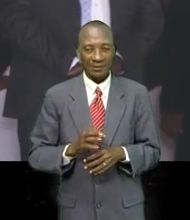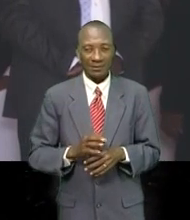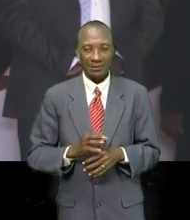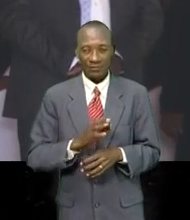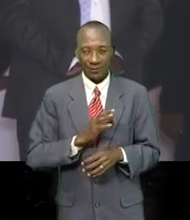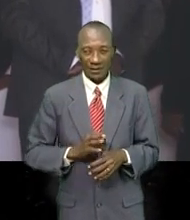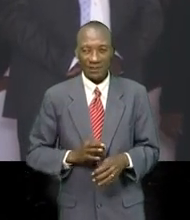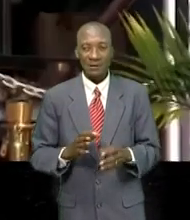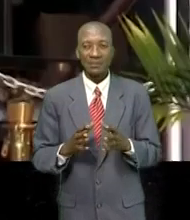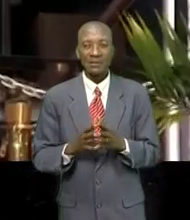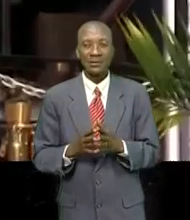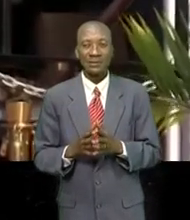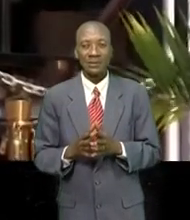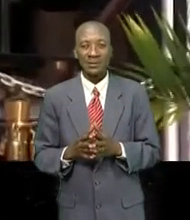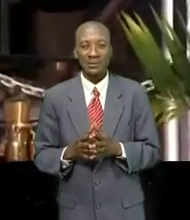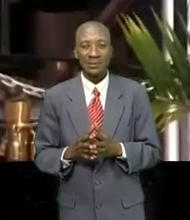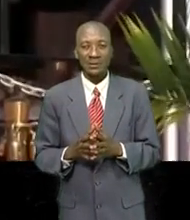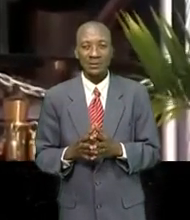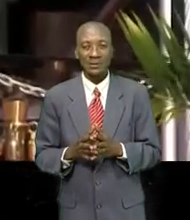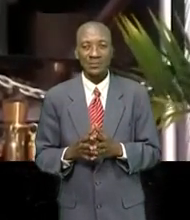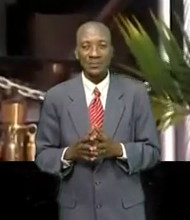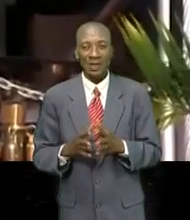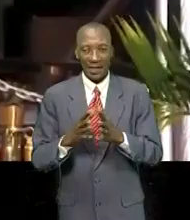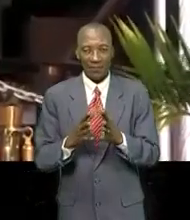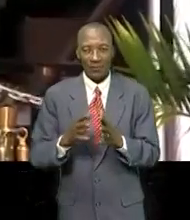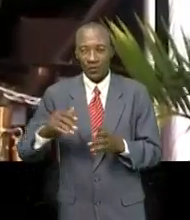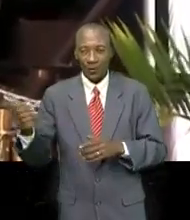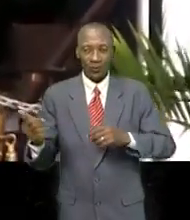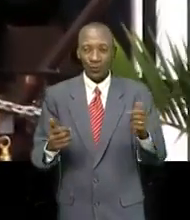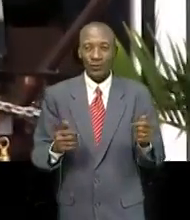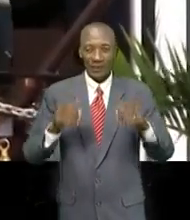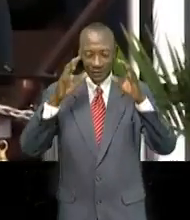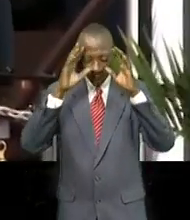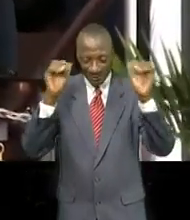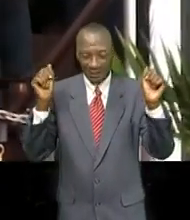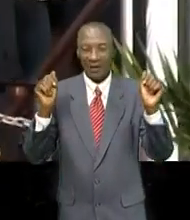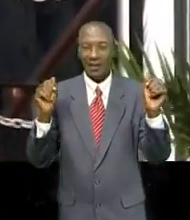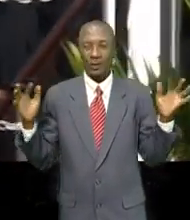the African Union, to share the guest of honor's address this afternoon.